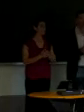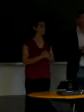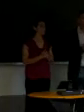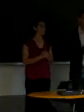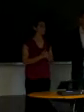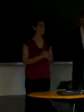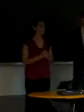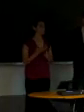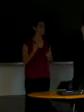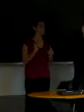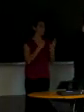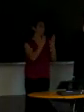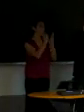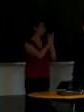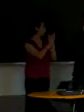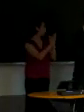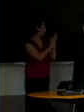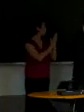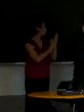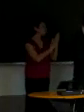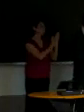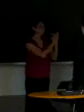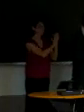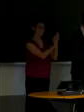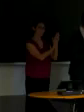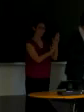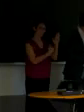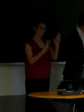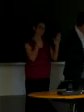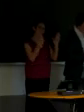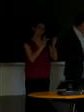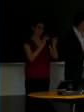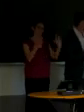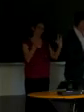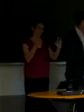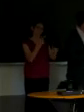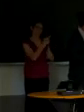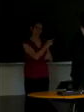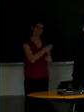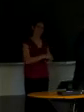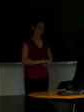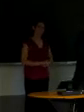punto per punto lo trovate sui nostri siti, nei nostri riferimenti